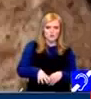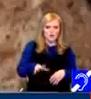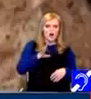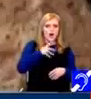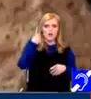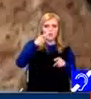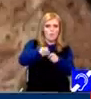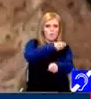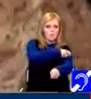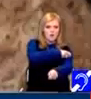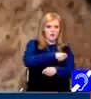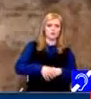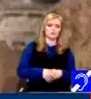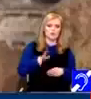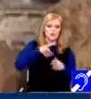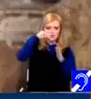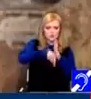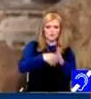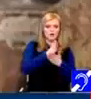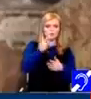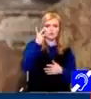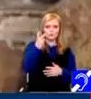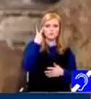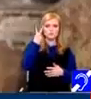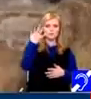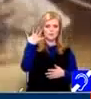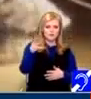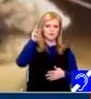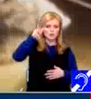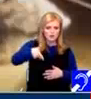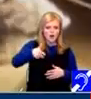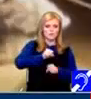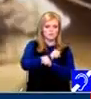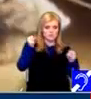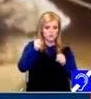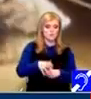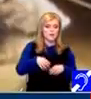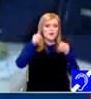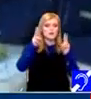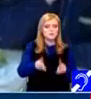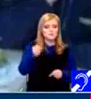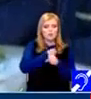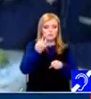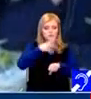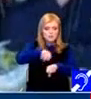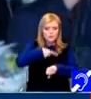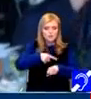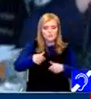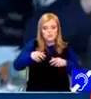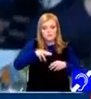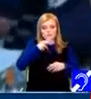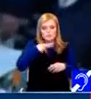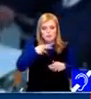Are un metru lungime și conține 225 de kilograme de exploziv. Experții au lucrat câteva ore pentru a o scoate